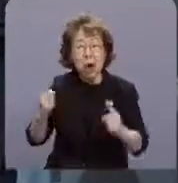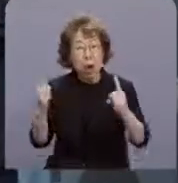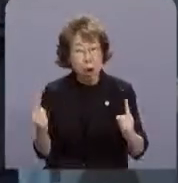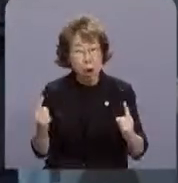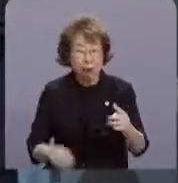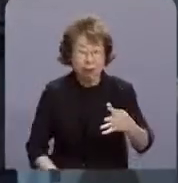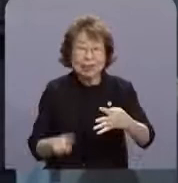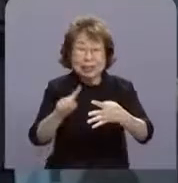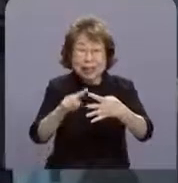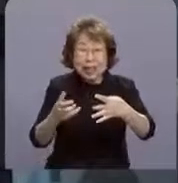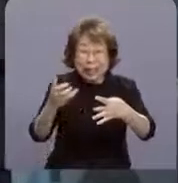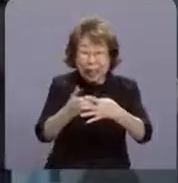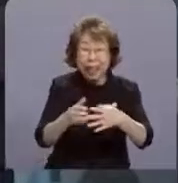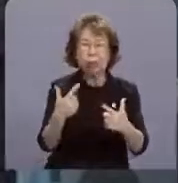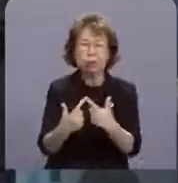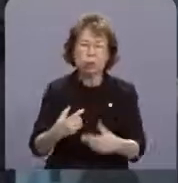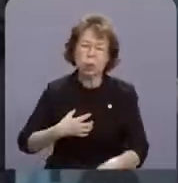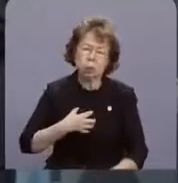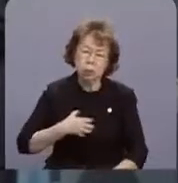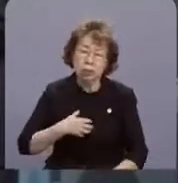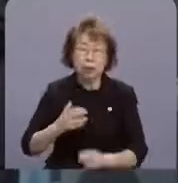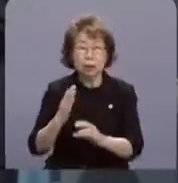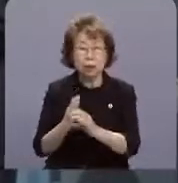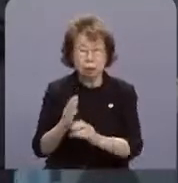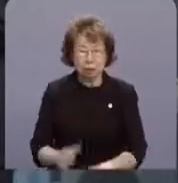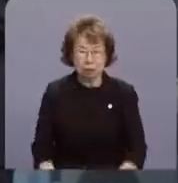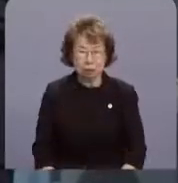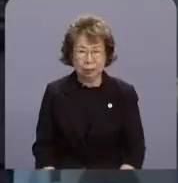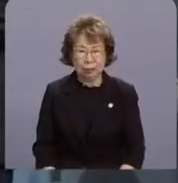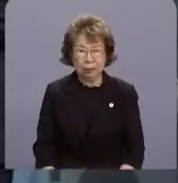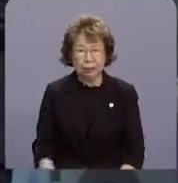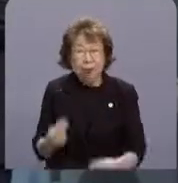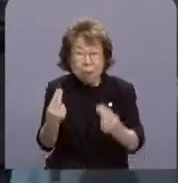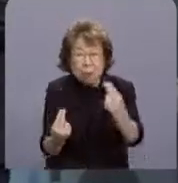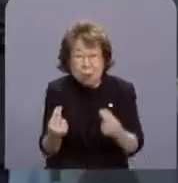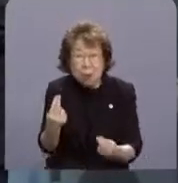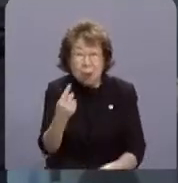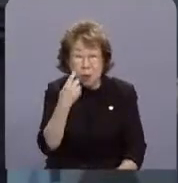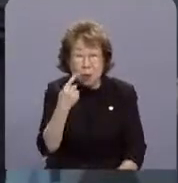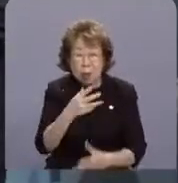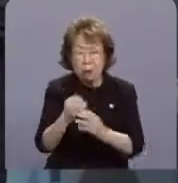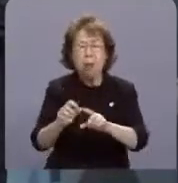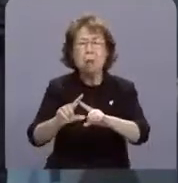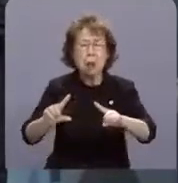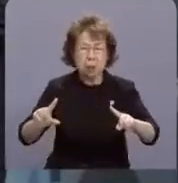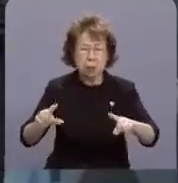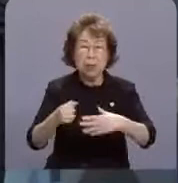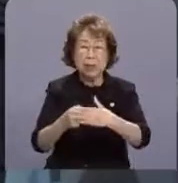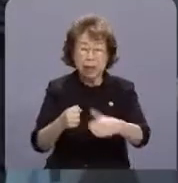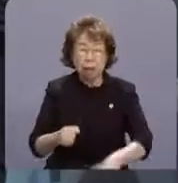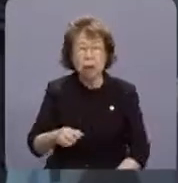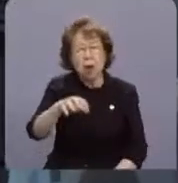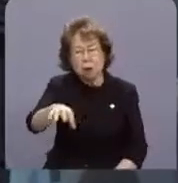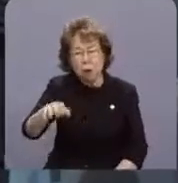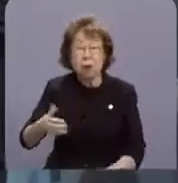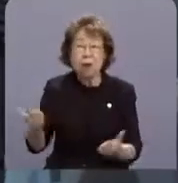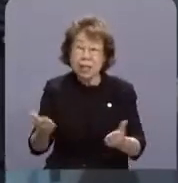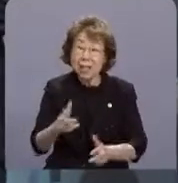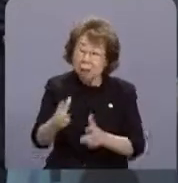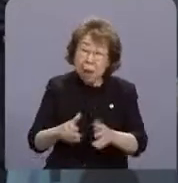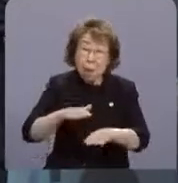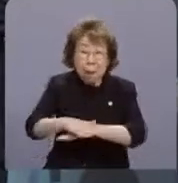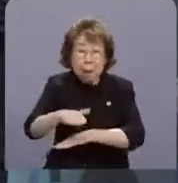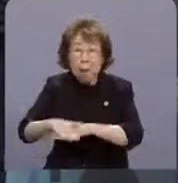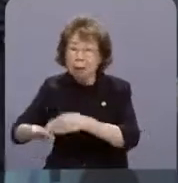단계에 들어간 부산도 우려가 커지고 있는데요 앞서 본 매출 변화는 평균 치여서 엽총 과 매장